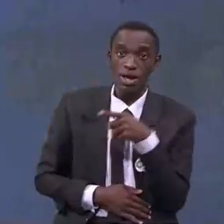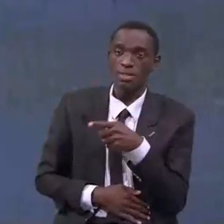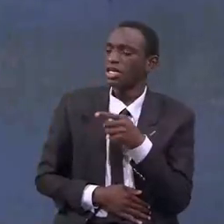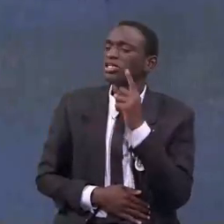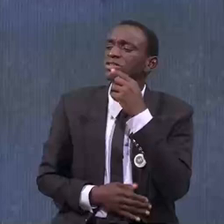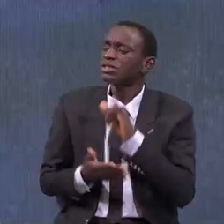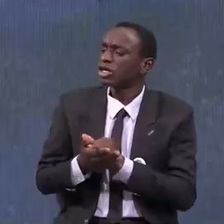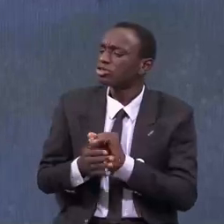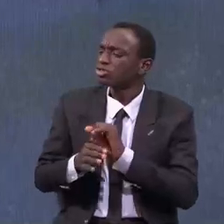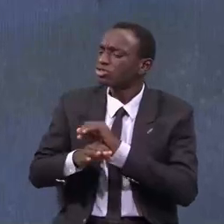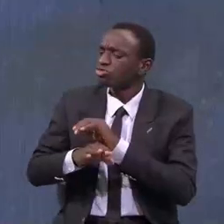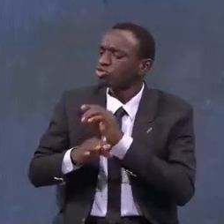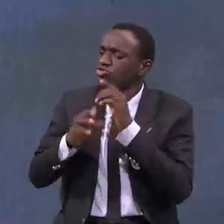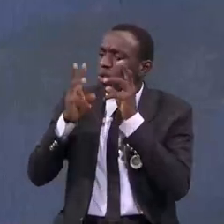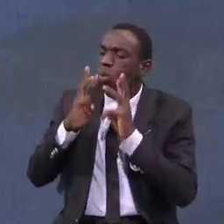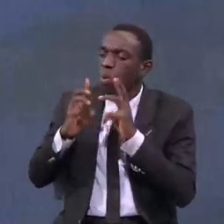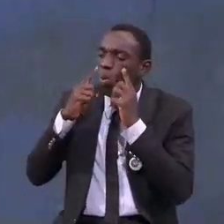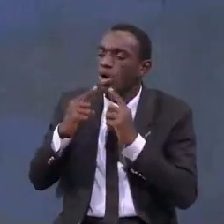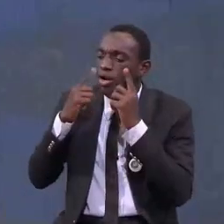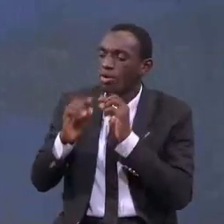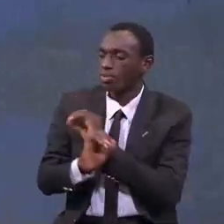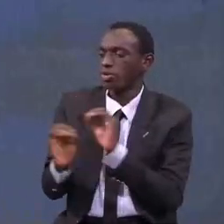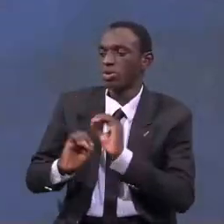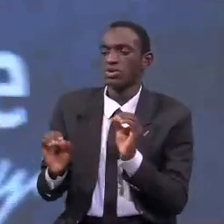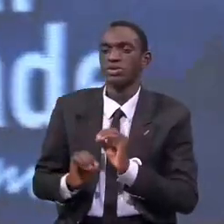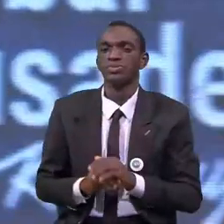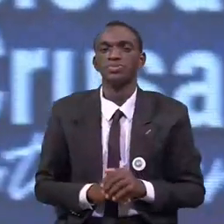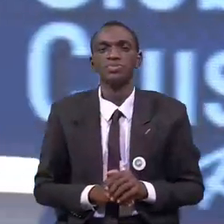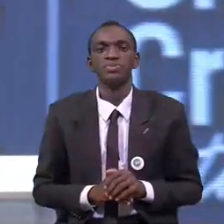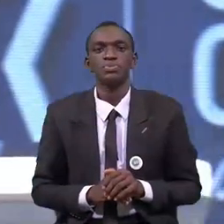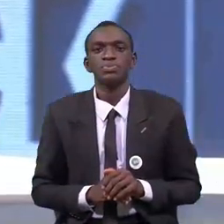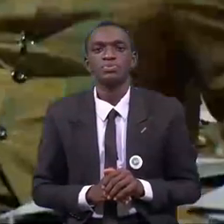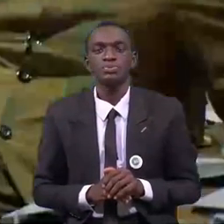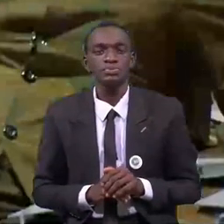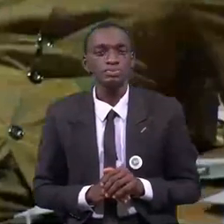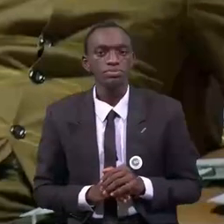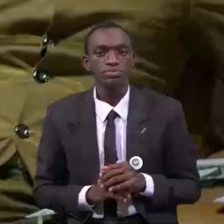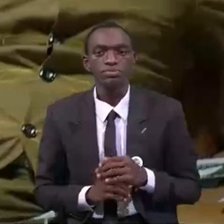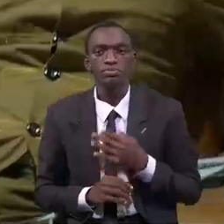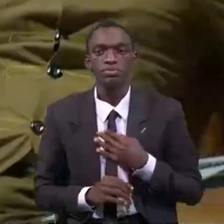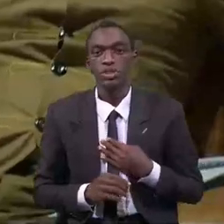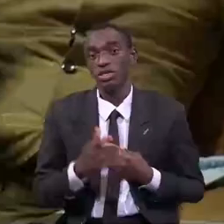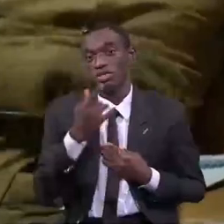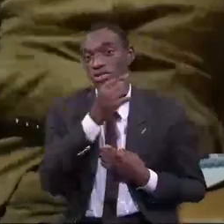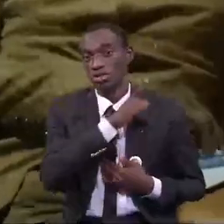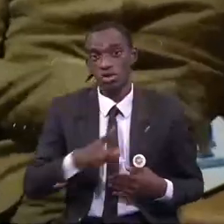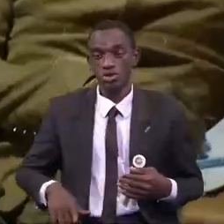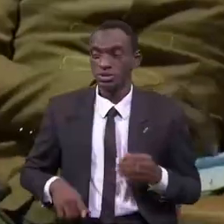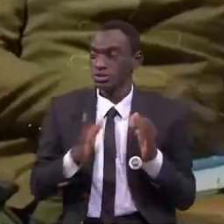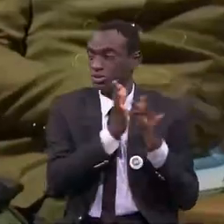13 le Seigneur l'ayant vu fut ÉU de compassion pour elle et lui dit ne pleure